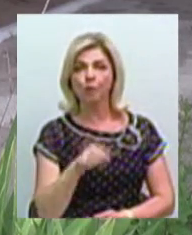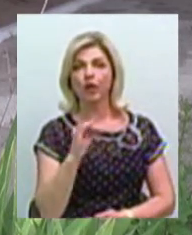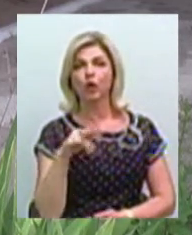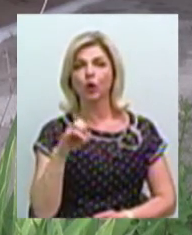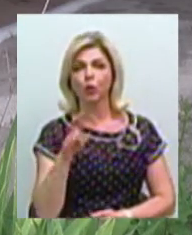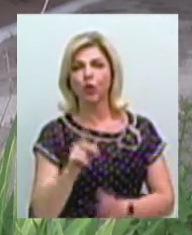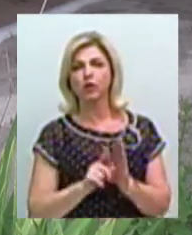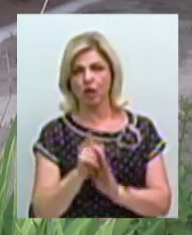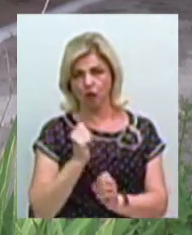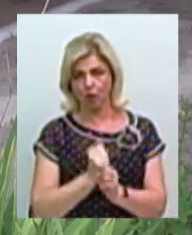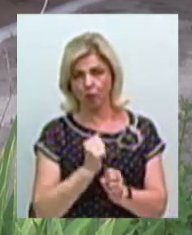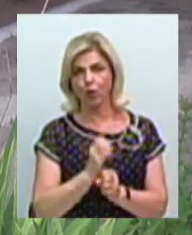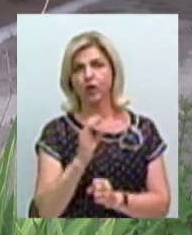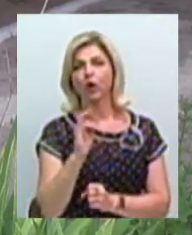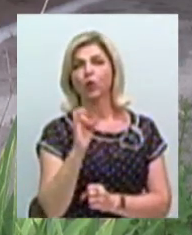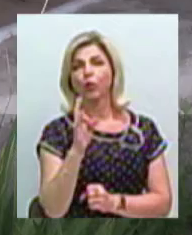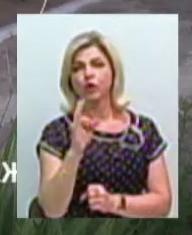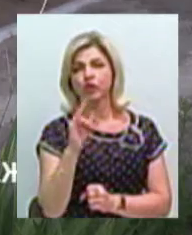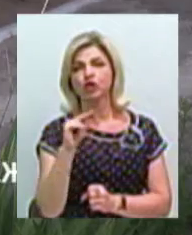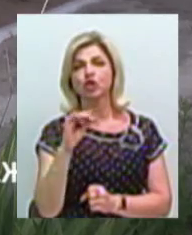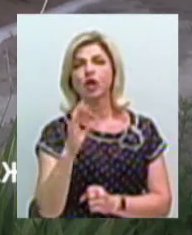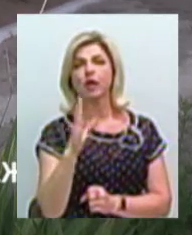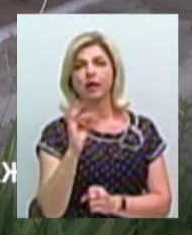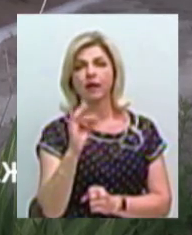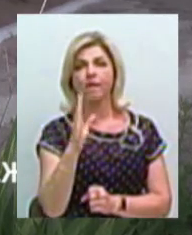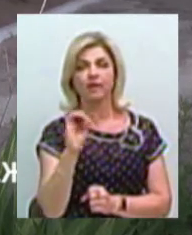червні місяці. Він розпочав її, по суті,